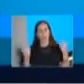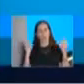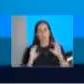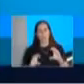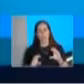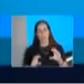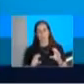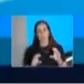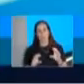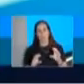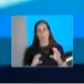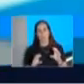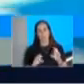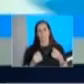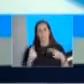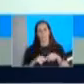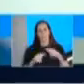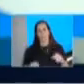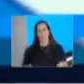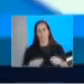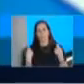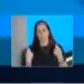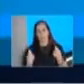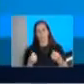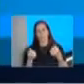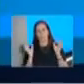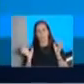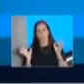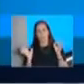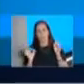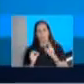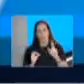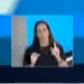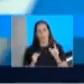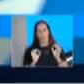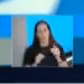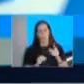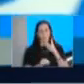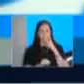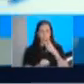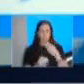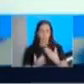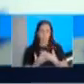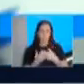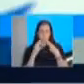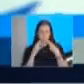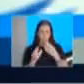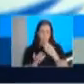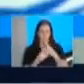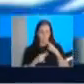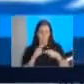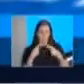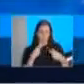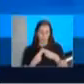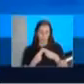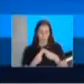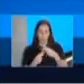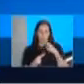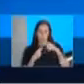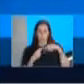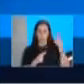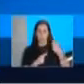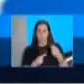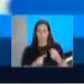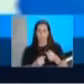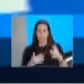להשקיע בתחום החינוך הפורמלי ולא בזה פורמלי, כי על זה הם רואים אותו תוצאות כבר בשנה הקרובה, בשנה